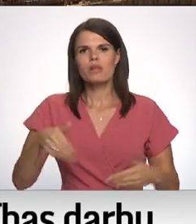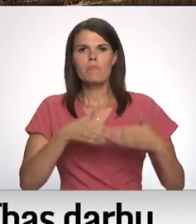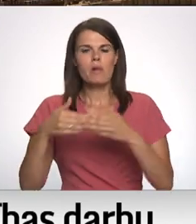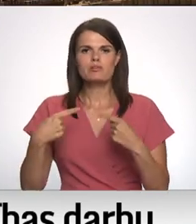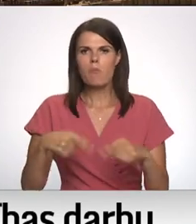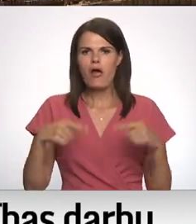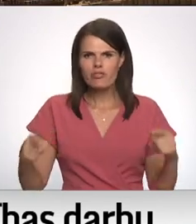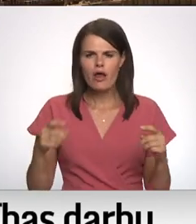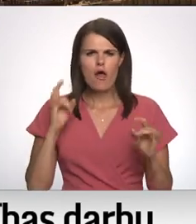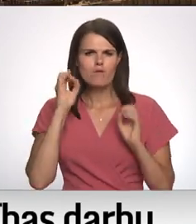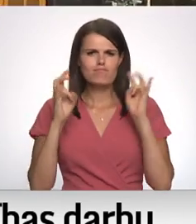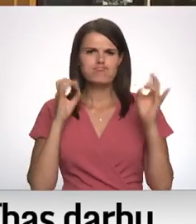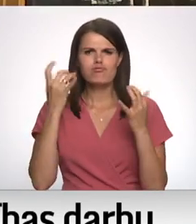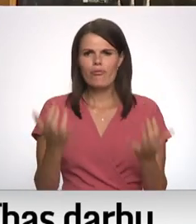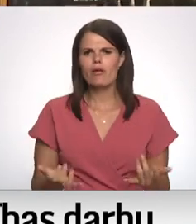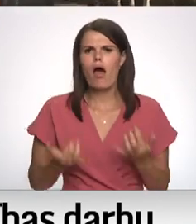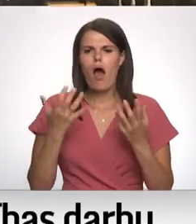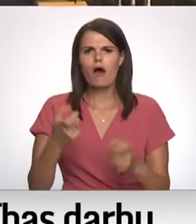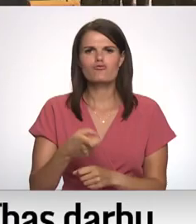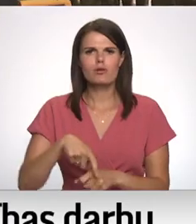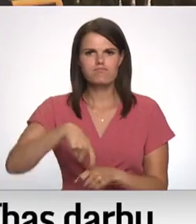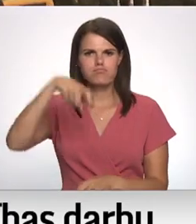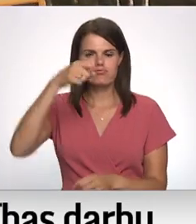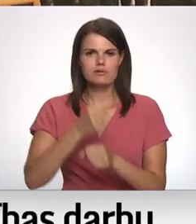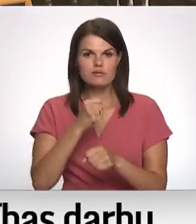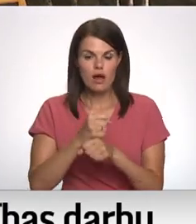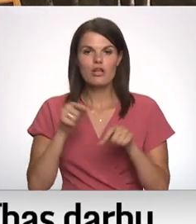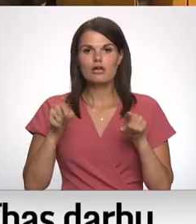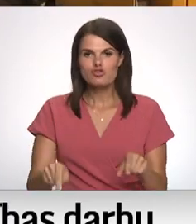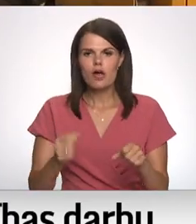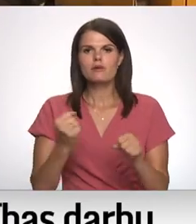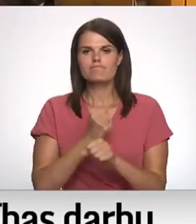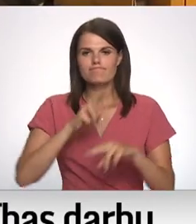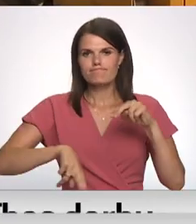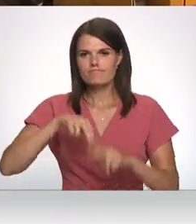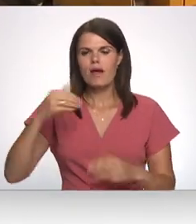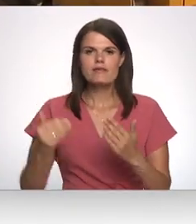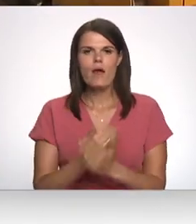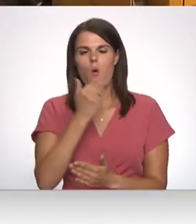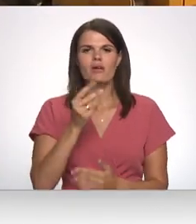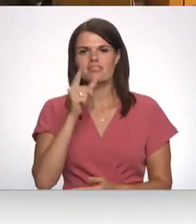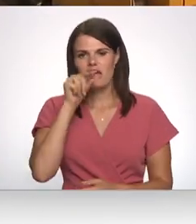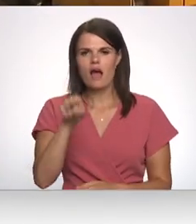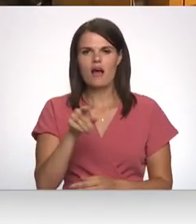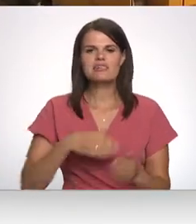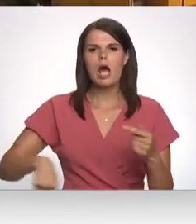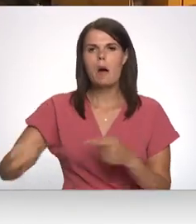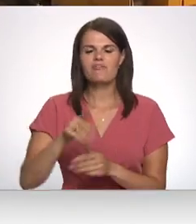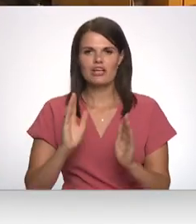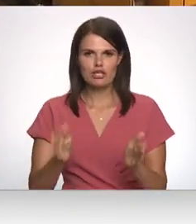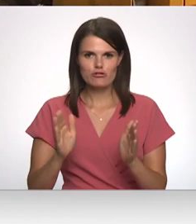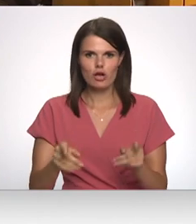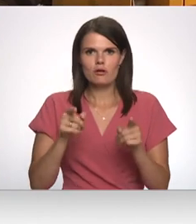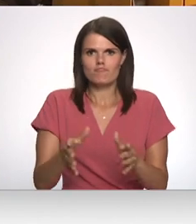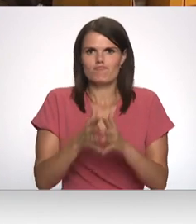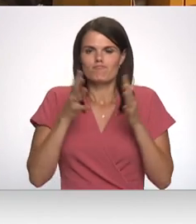Rūts traktori, darbojas ceļam krāni. Šeit top jaunais Ķekavas apvedceļš. Ķekavas apvedceļa būvniecība šobrīd ir viens no